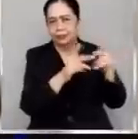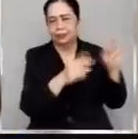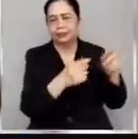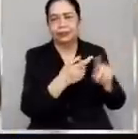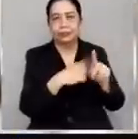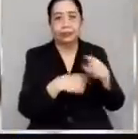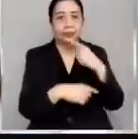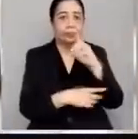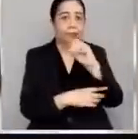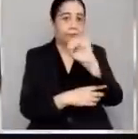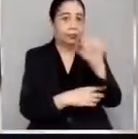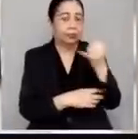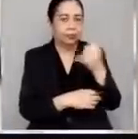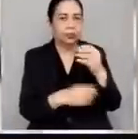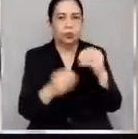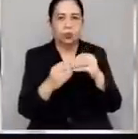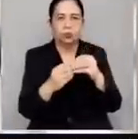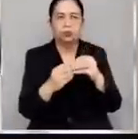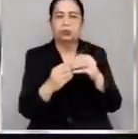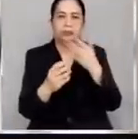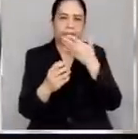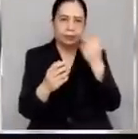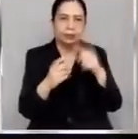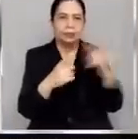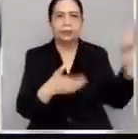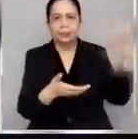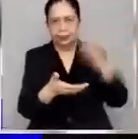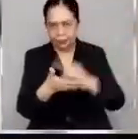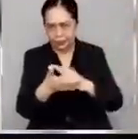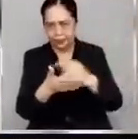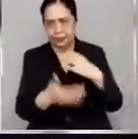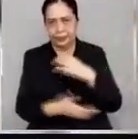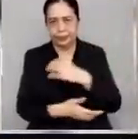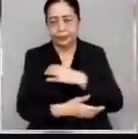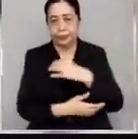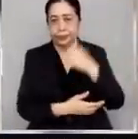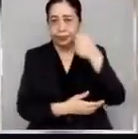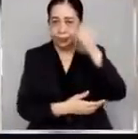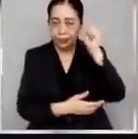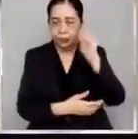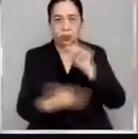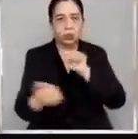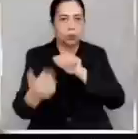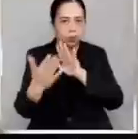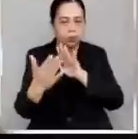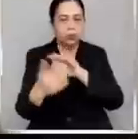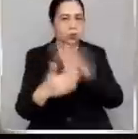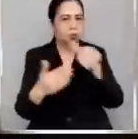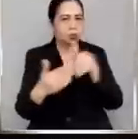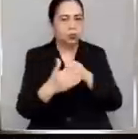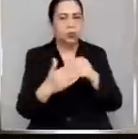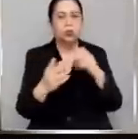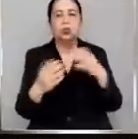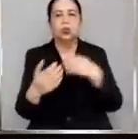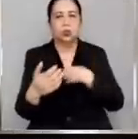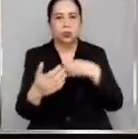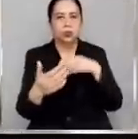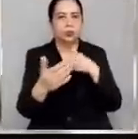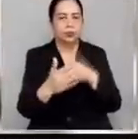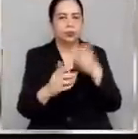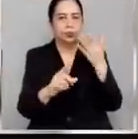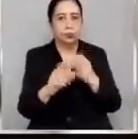of Justice, mas maigi kung uuwi ng bansa si Congressman Temes para harapin ang mga reklamo laban sa kanya. Kung